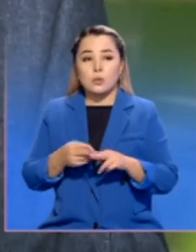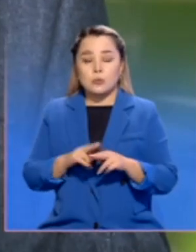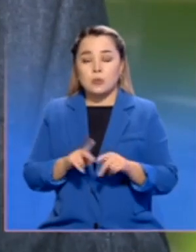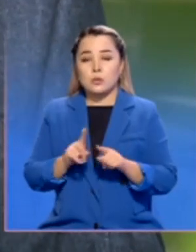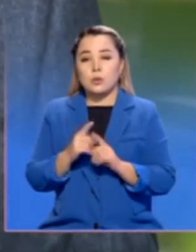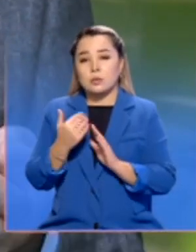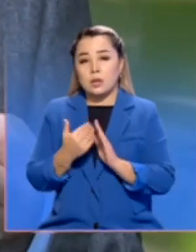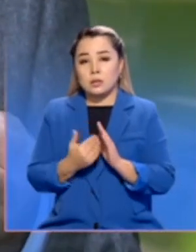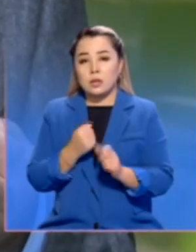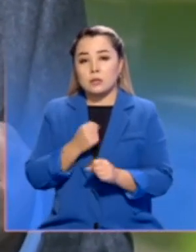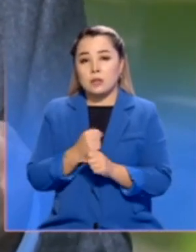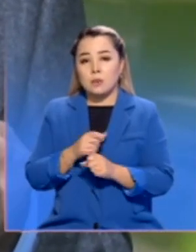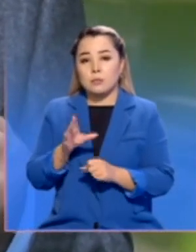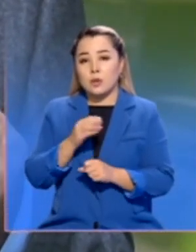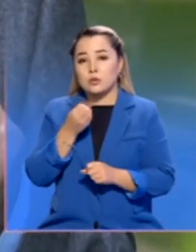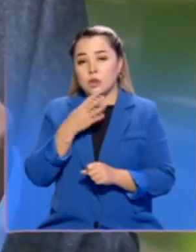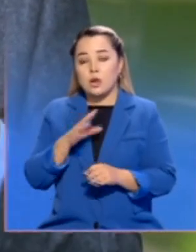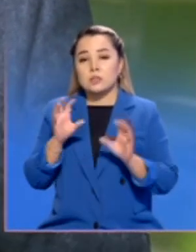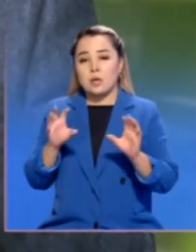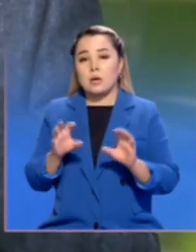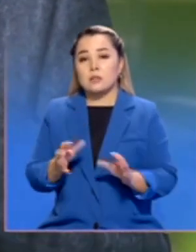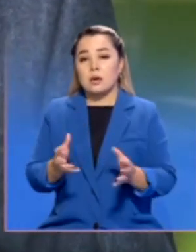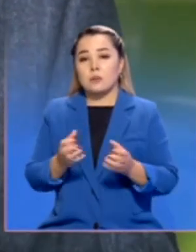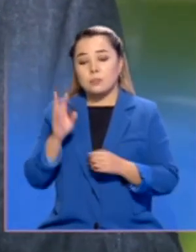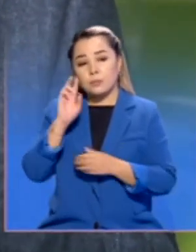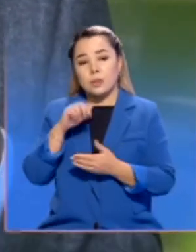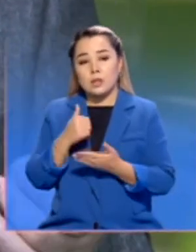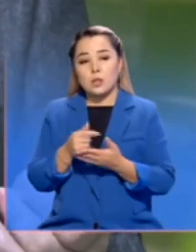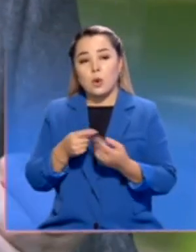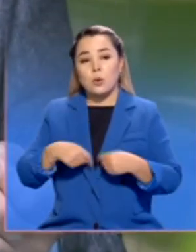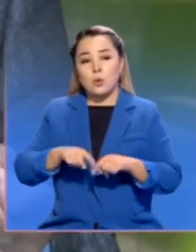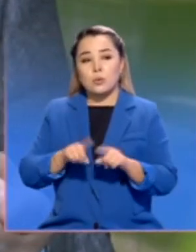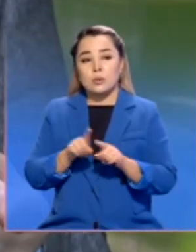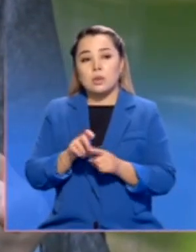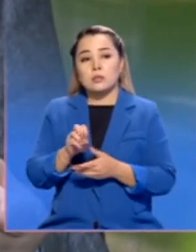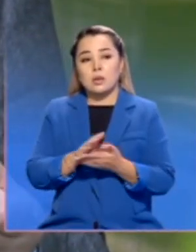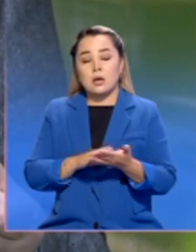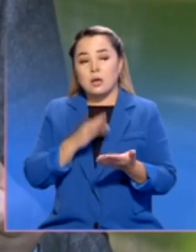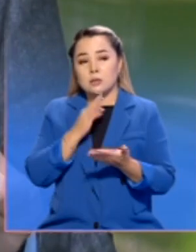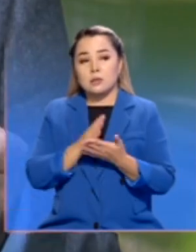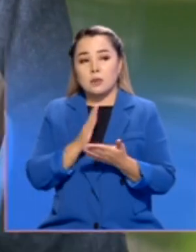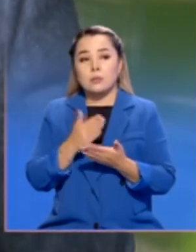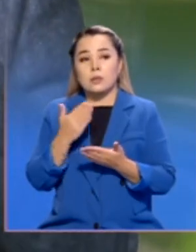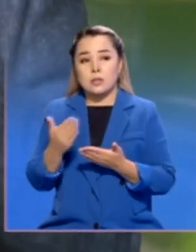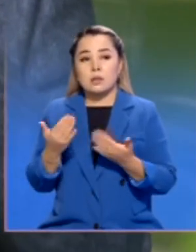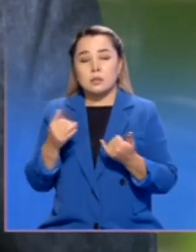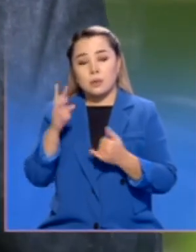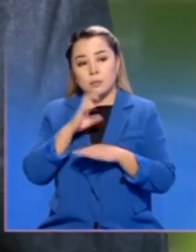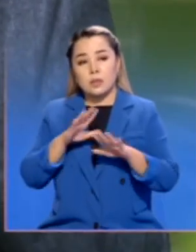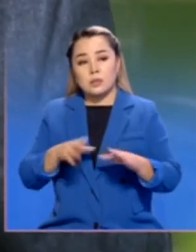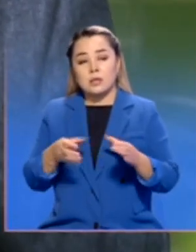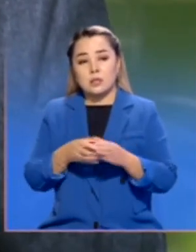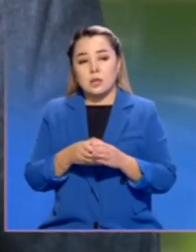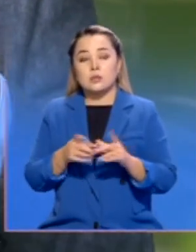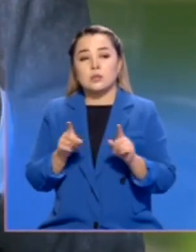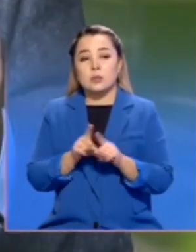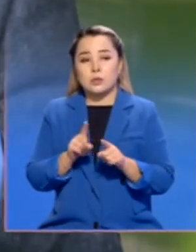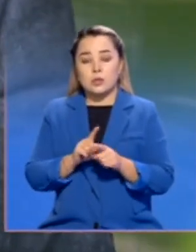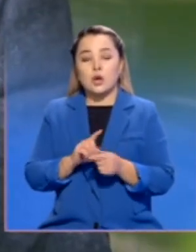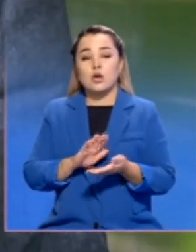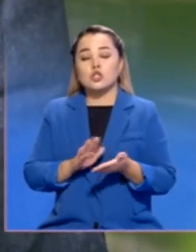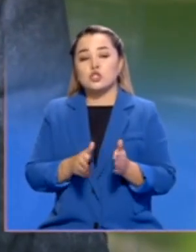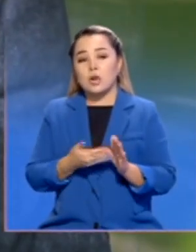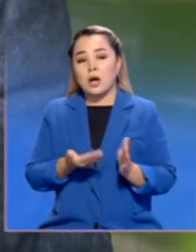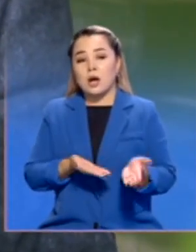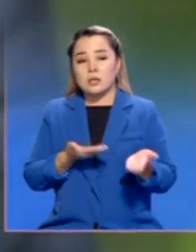тәртіпке шақырады. Үйсеңдер жақсы заң қабылдасаңдаршы, иә? Мемлекеттік органдарды үйсеңдер жақсы қаулы шығарсаңдаршы. Енді тіпті президентті өзін тәртіпке